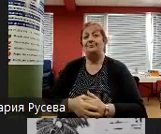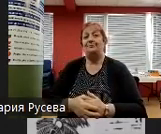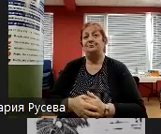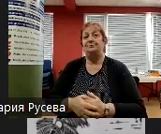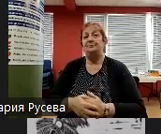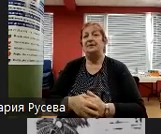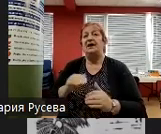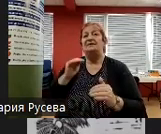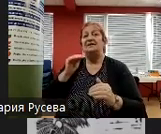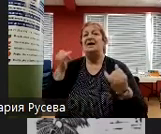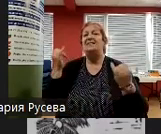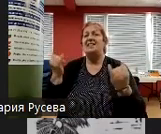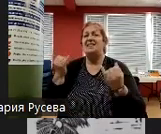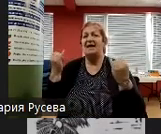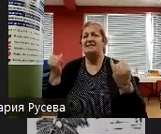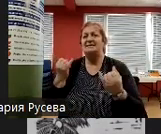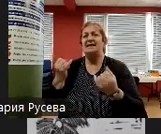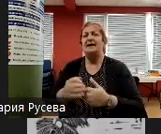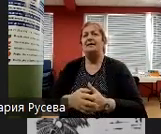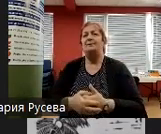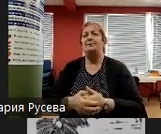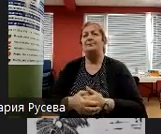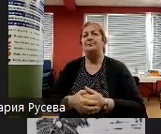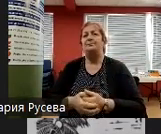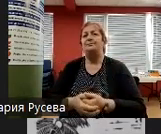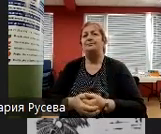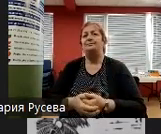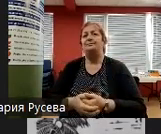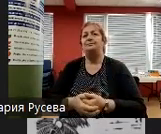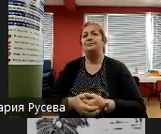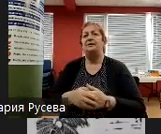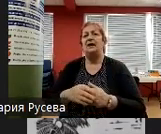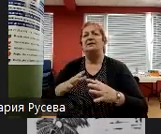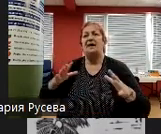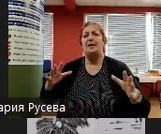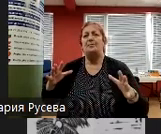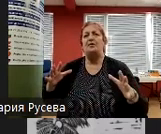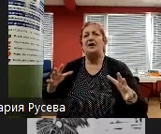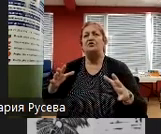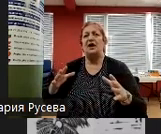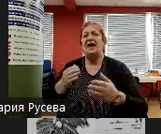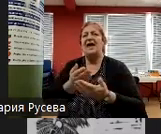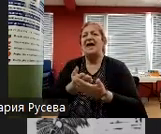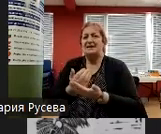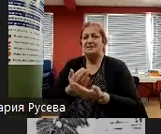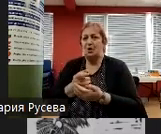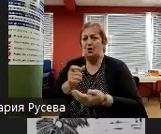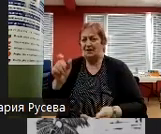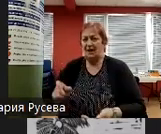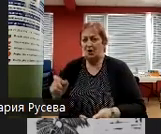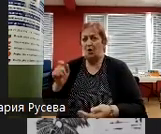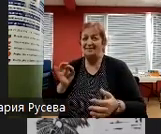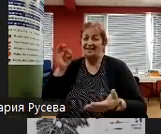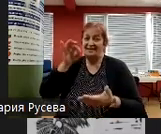за да бъде лесна за колкото може повече потребители да достигнат